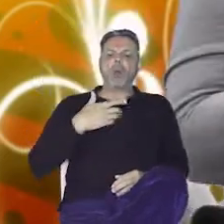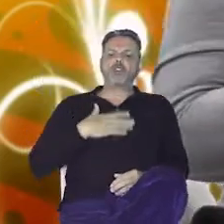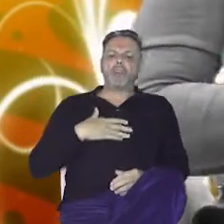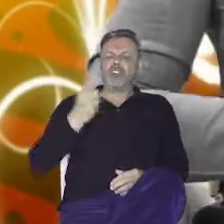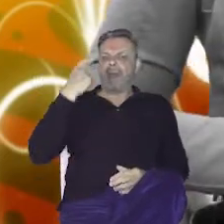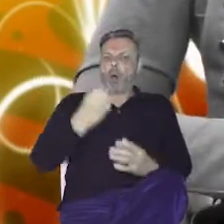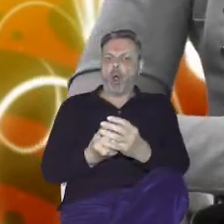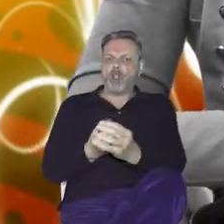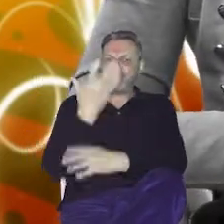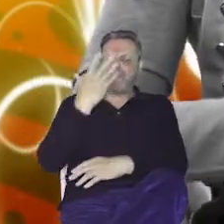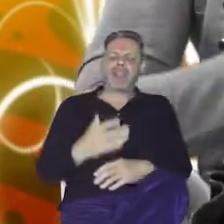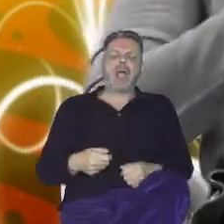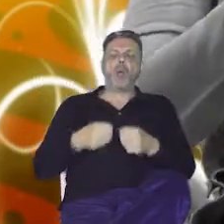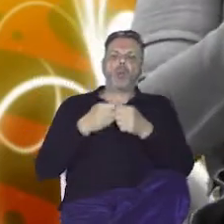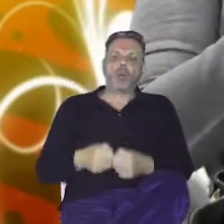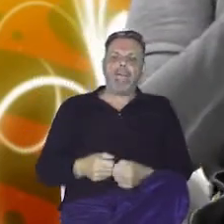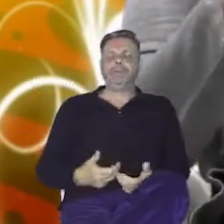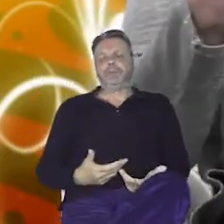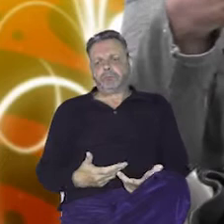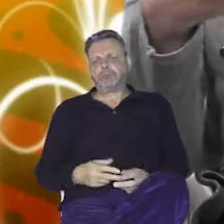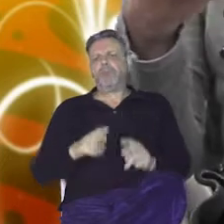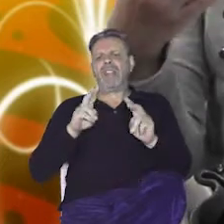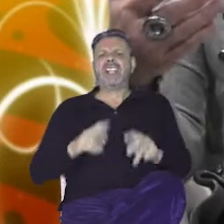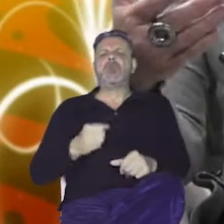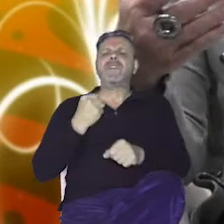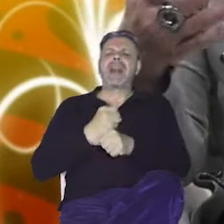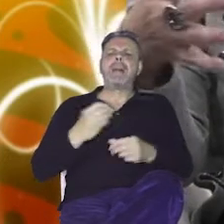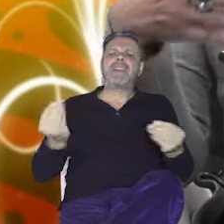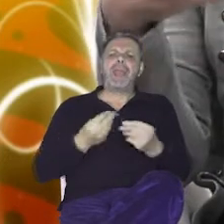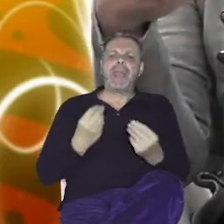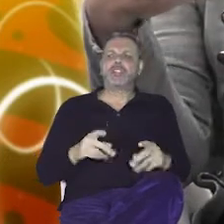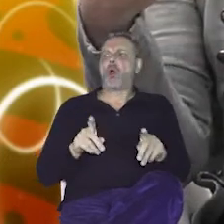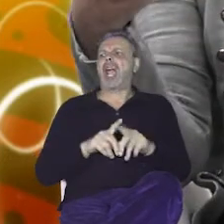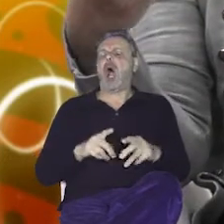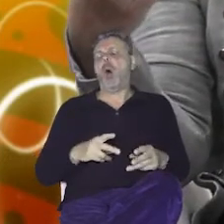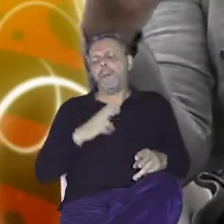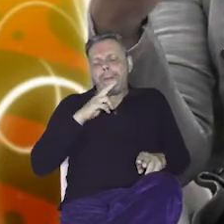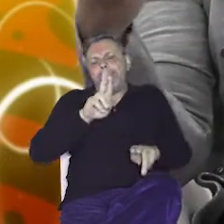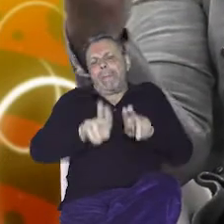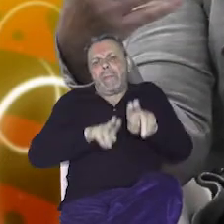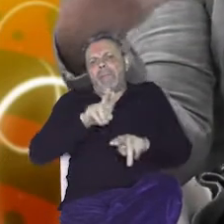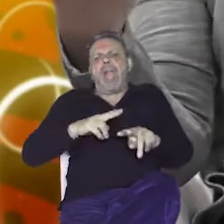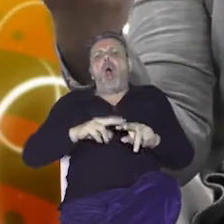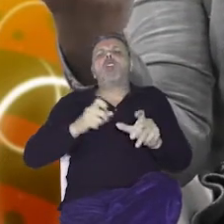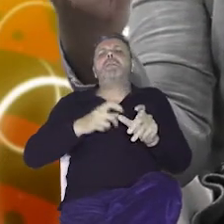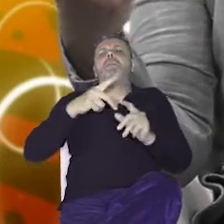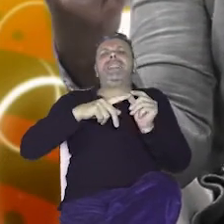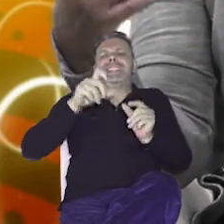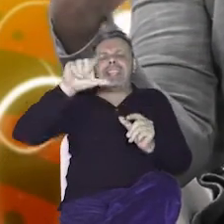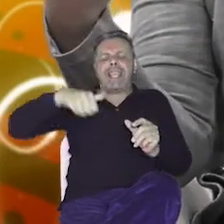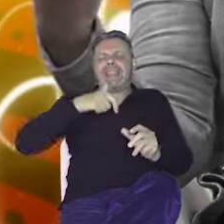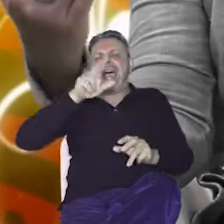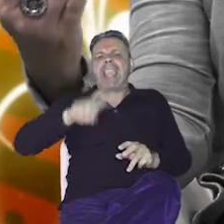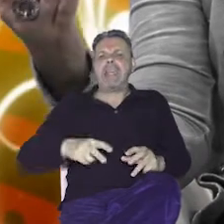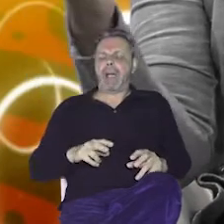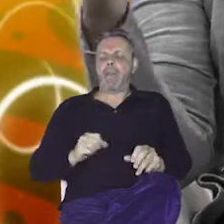osnivanja udruge je da se u stvari oformi nešto što je tipa hospici, znači da radimo na taj način da u principu imamo